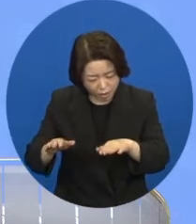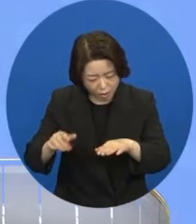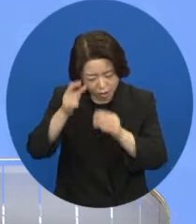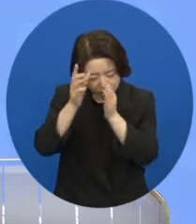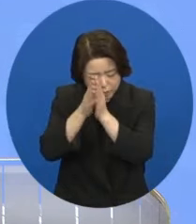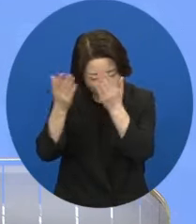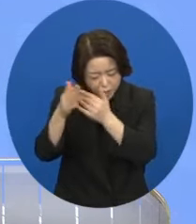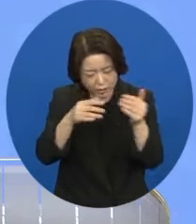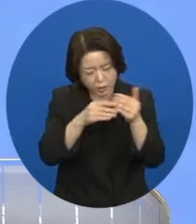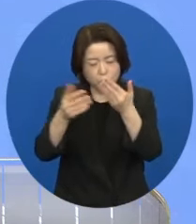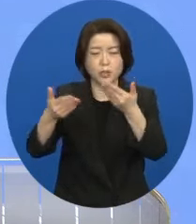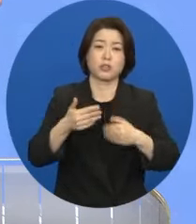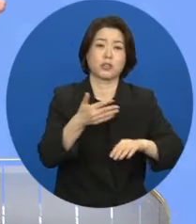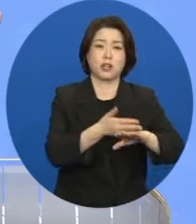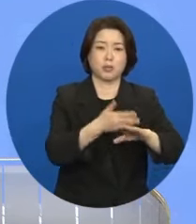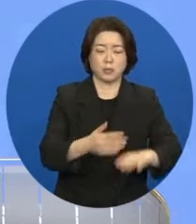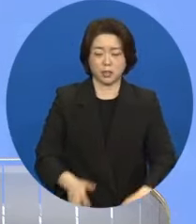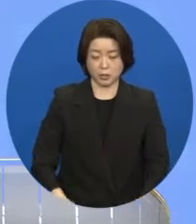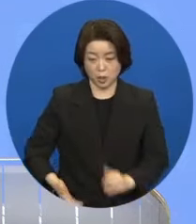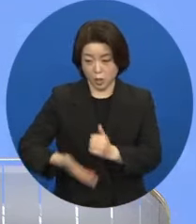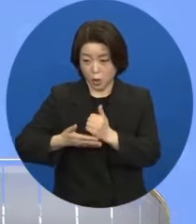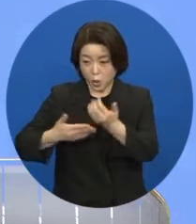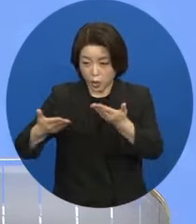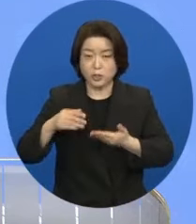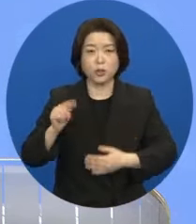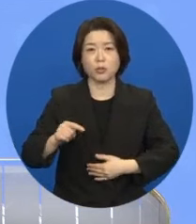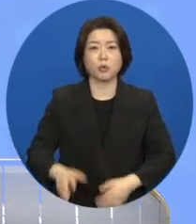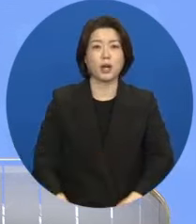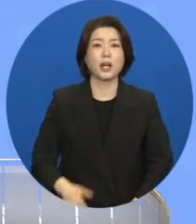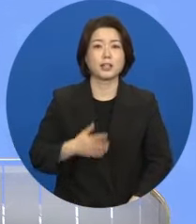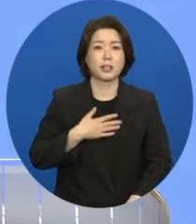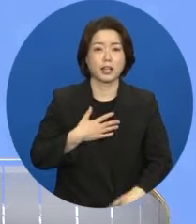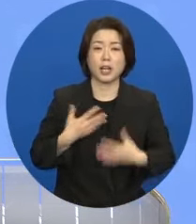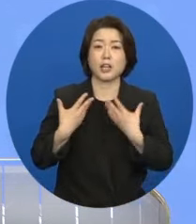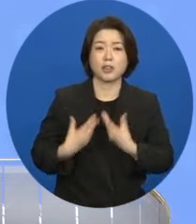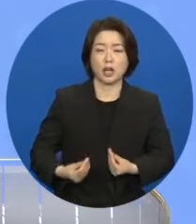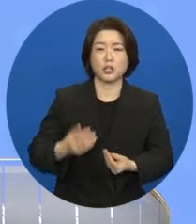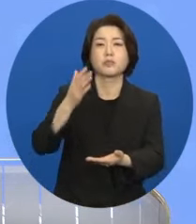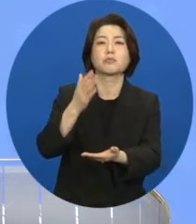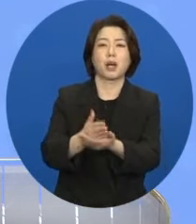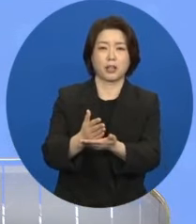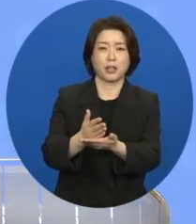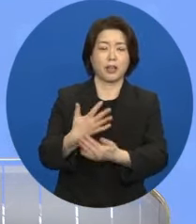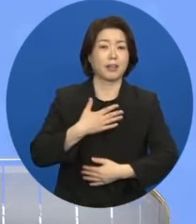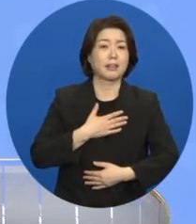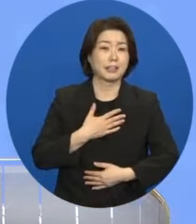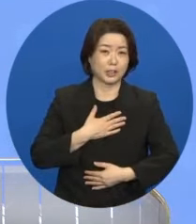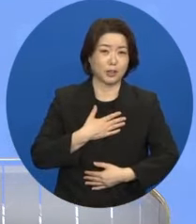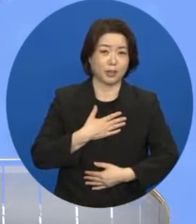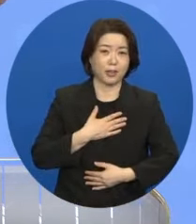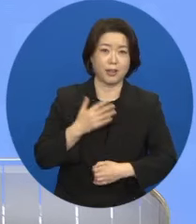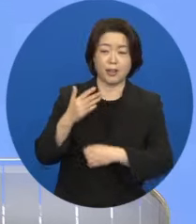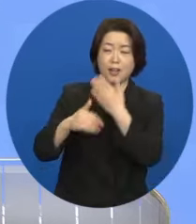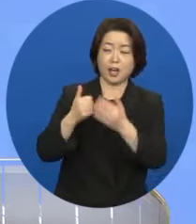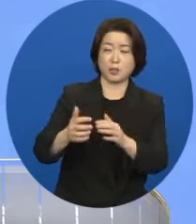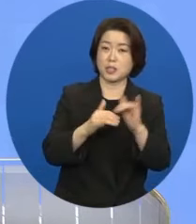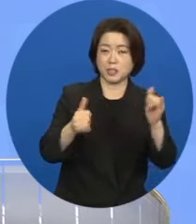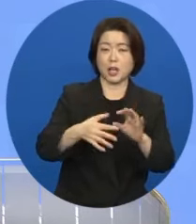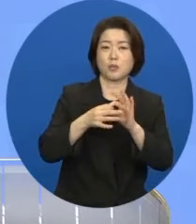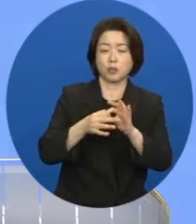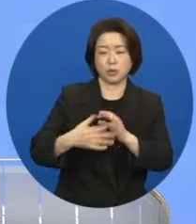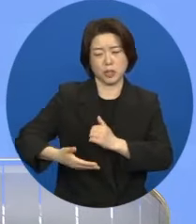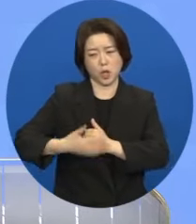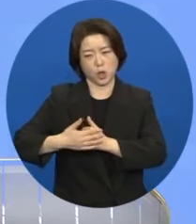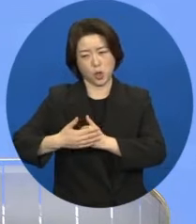때문에 감사하고 격려해 주시는 것은 제가 너무 낙심하지 않도록 저에게 하나님께서 사람을 통해서